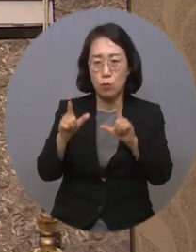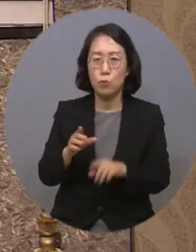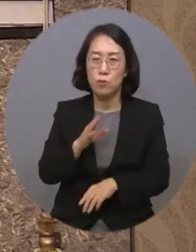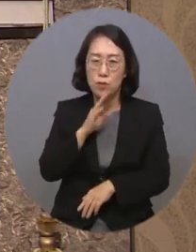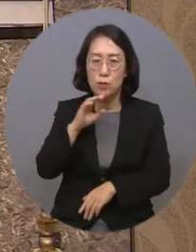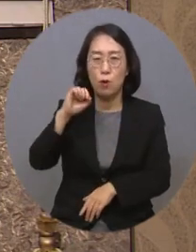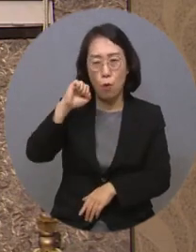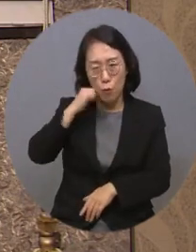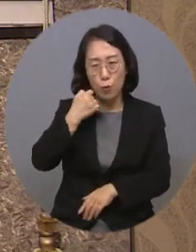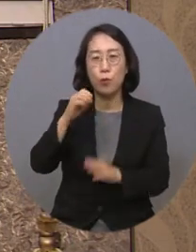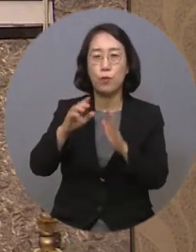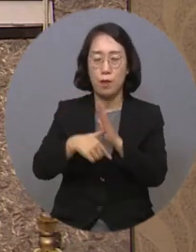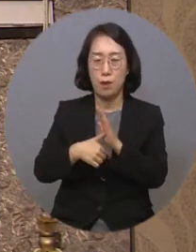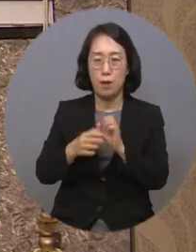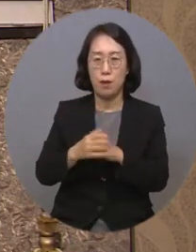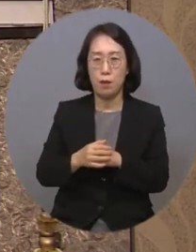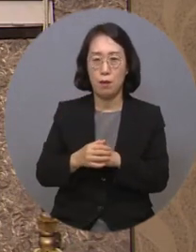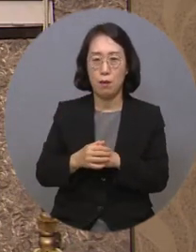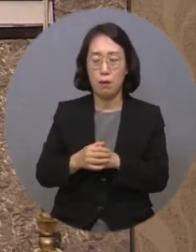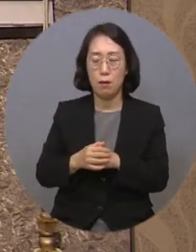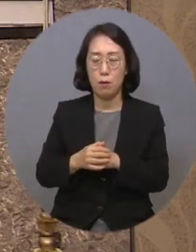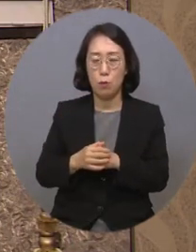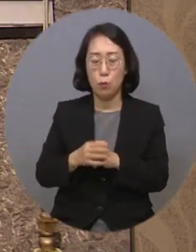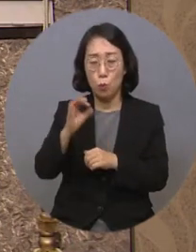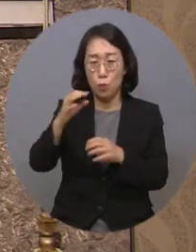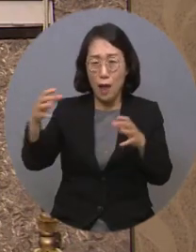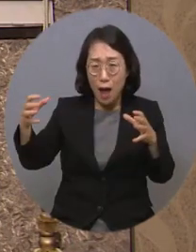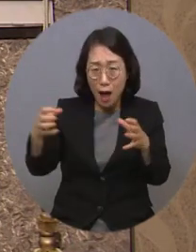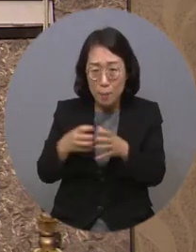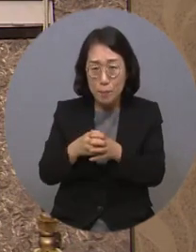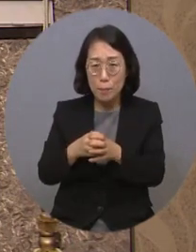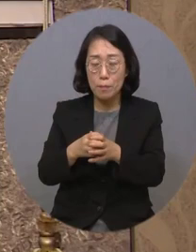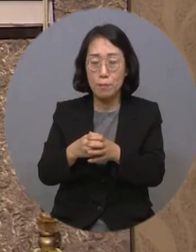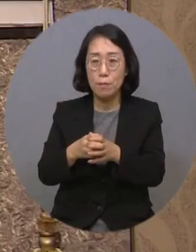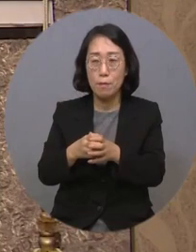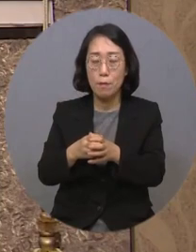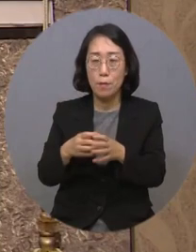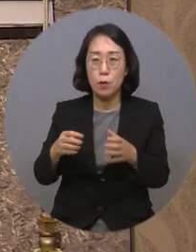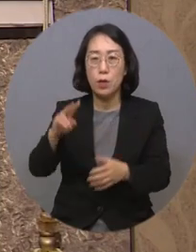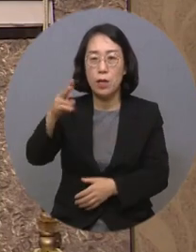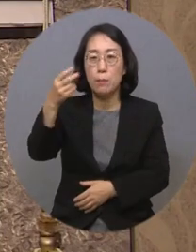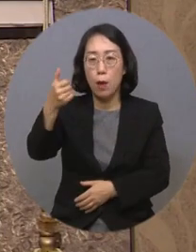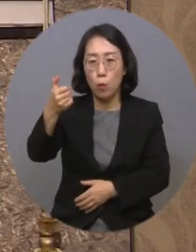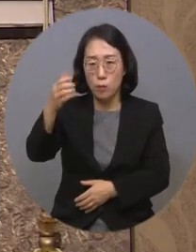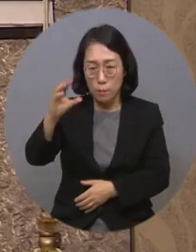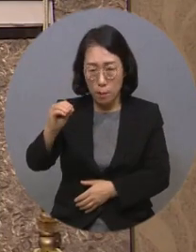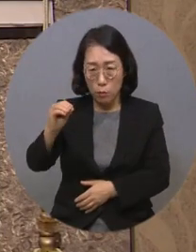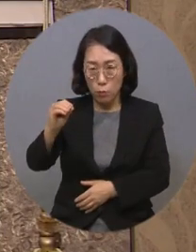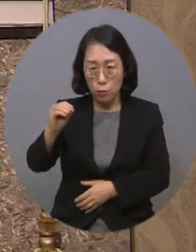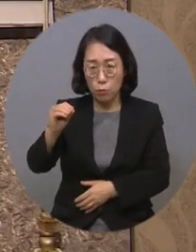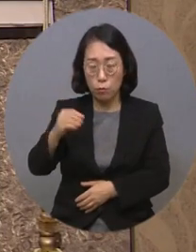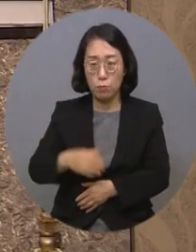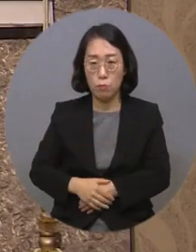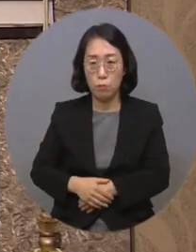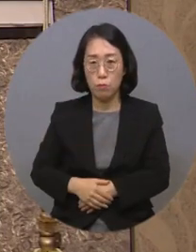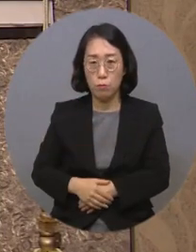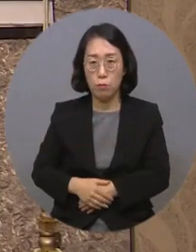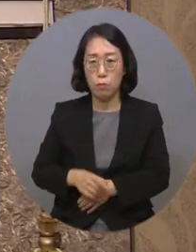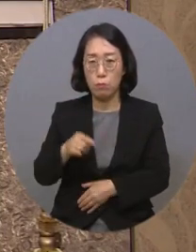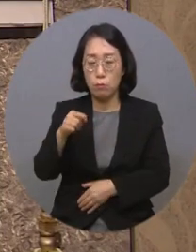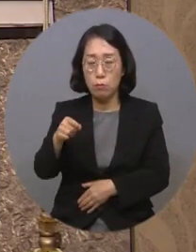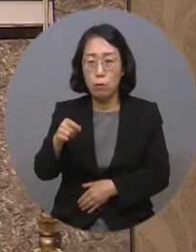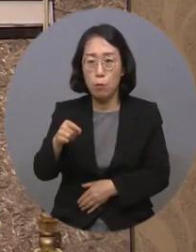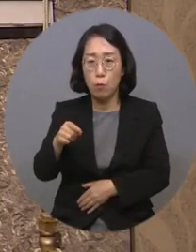시대였죠. 그래서 전체 생계비 다 모아봐야 뭐 250만 원. 네. 근데 받을 월급도 없는 거죠.